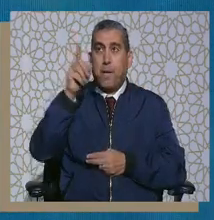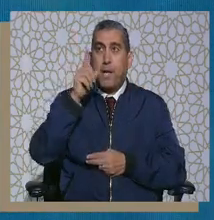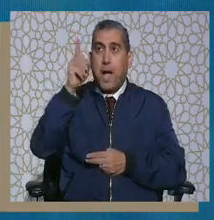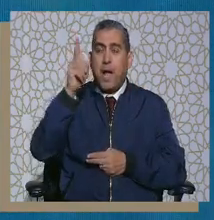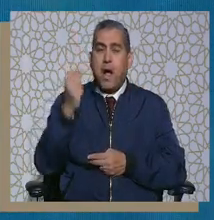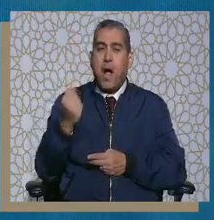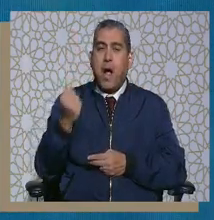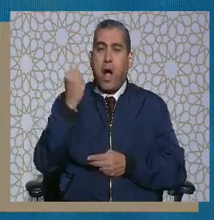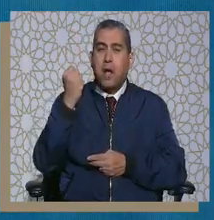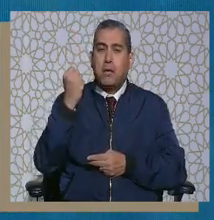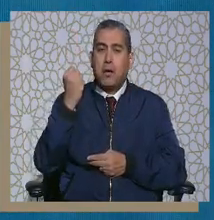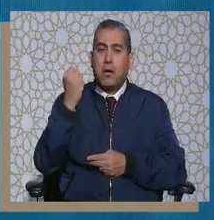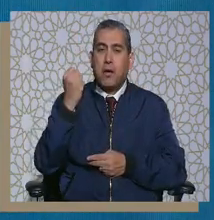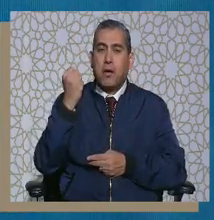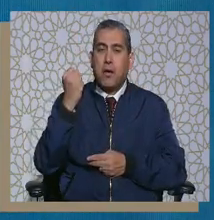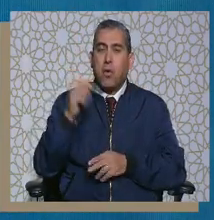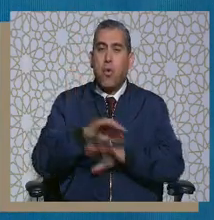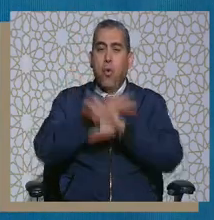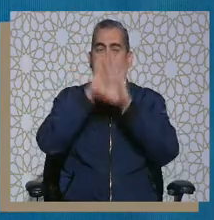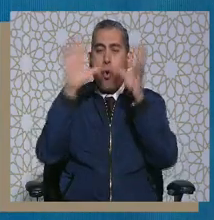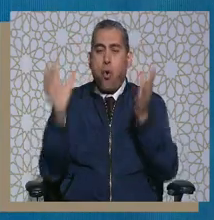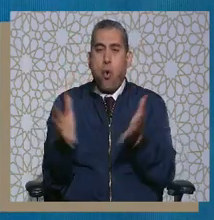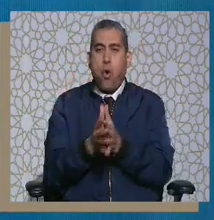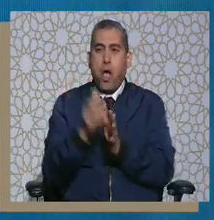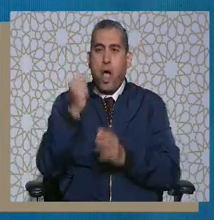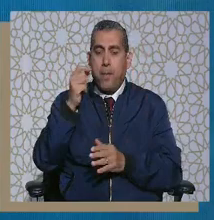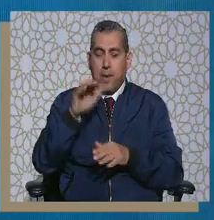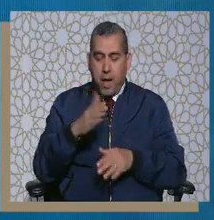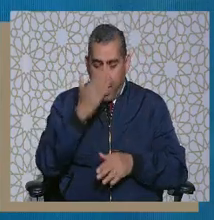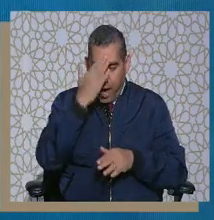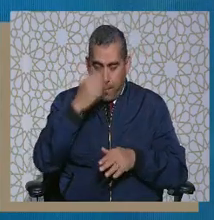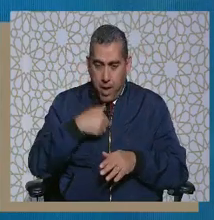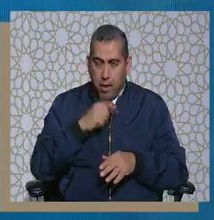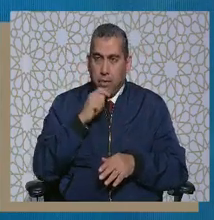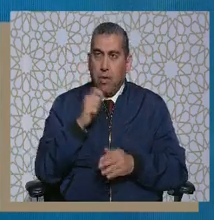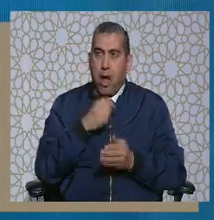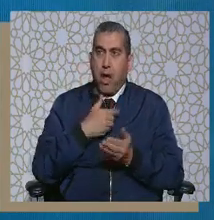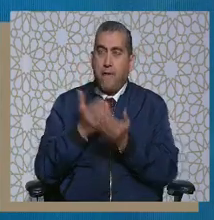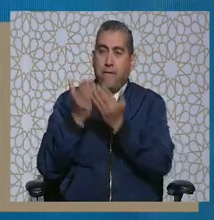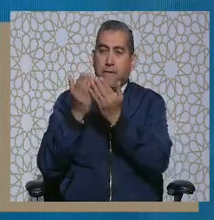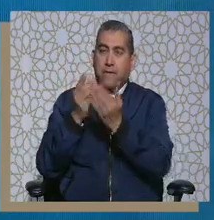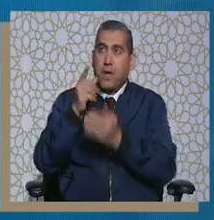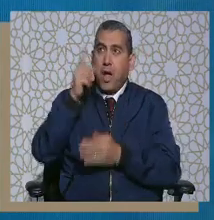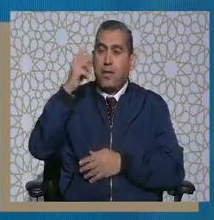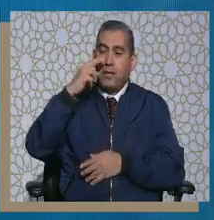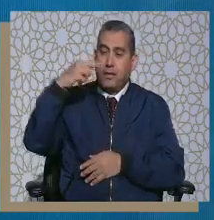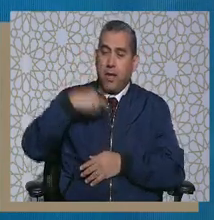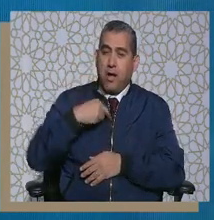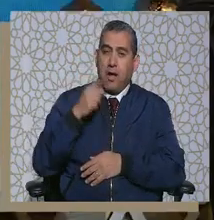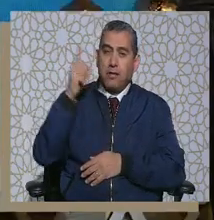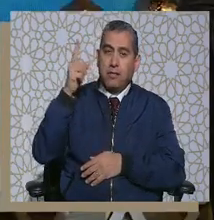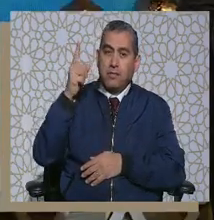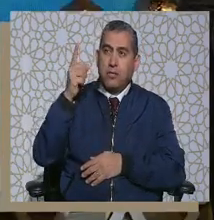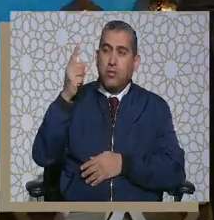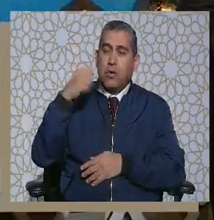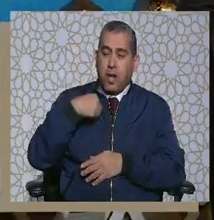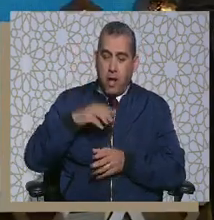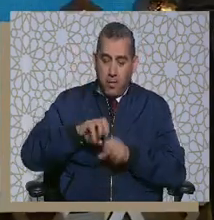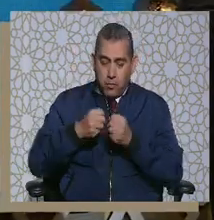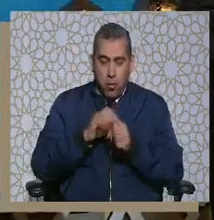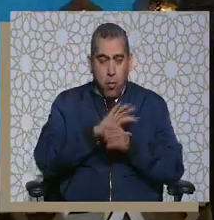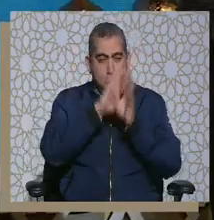قادر على على كل شيء وعبدك لا يقدر على شيء وانت تراني وقد كسرني كل